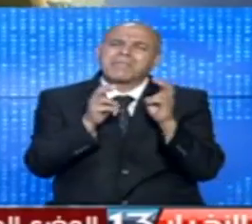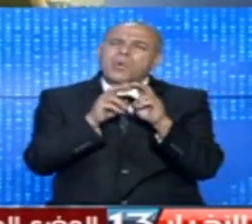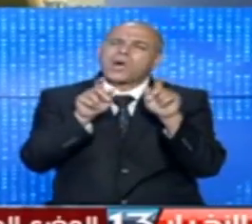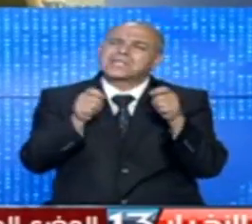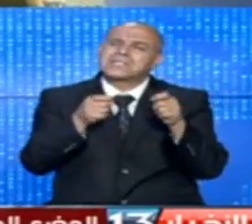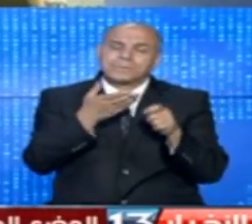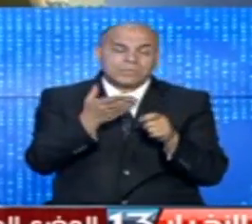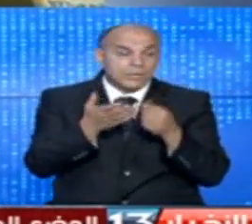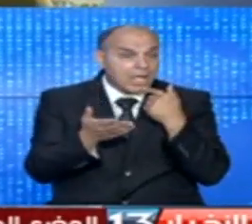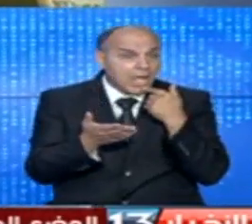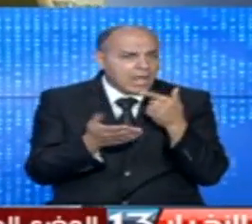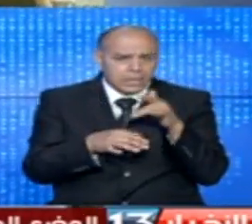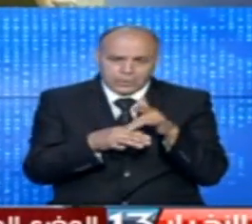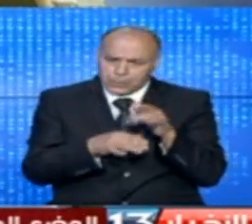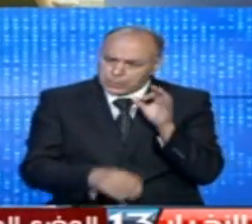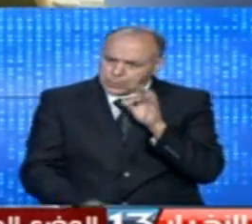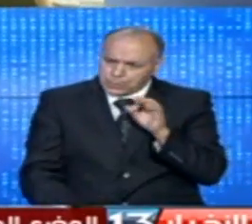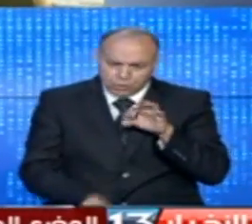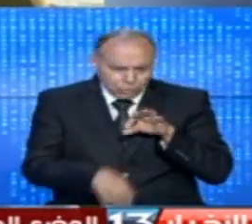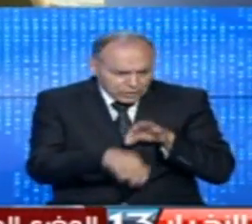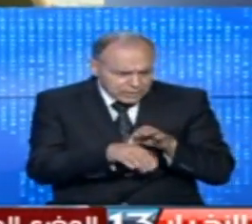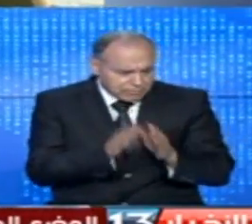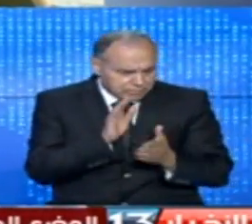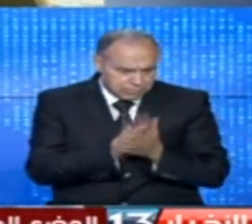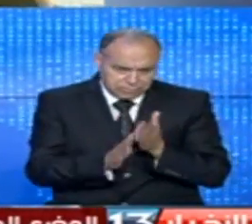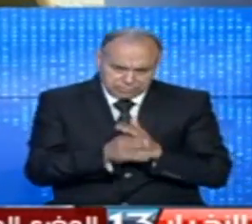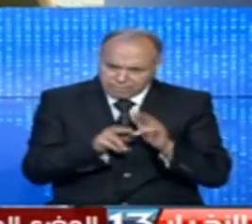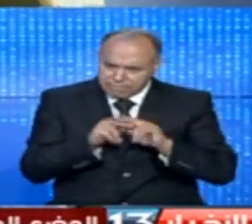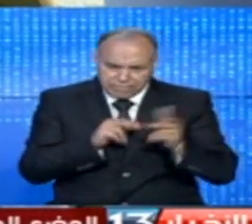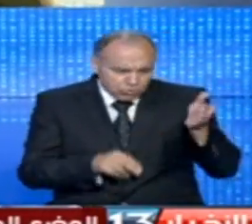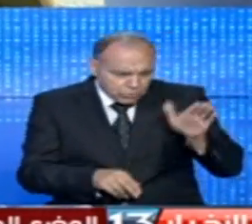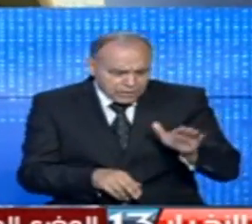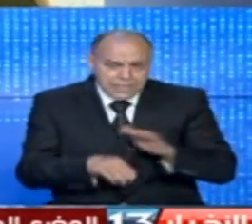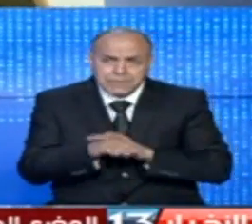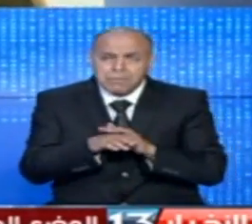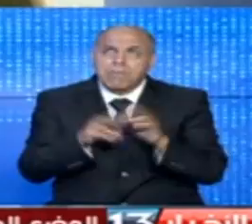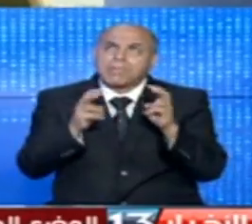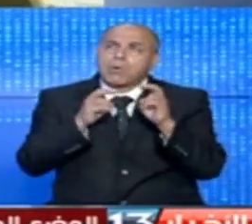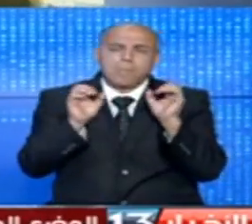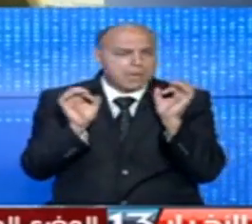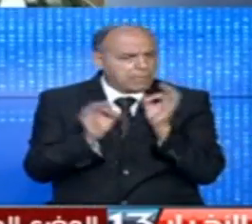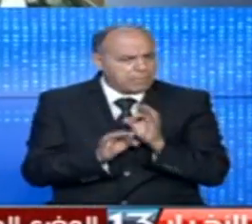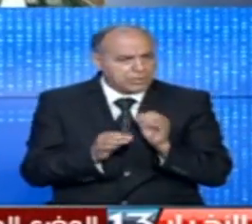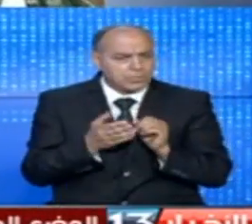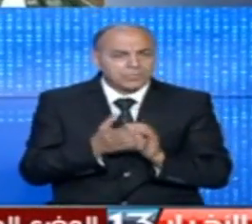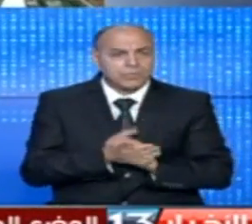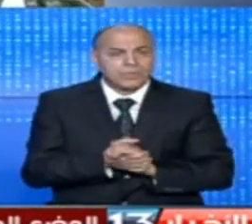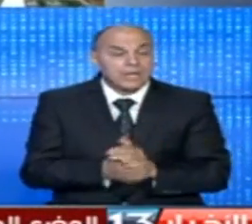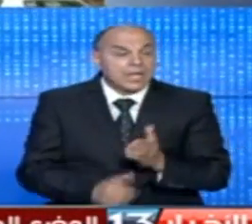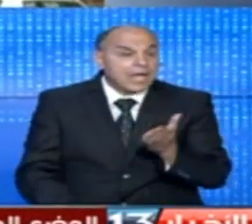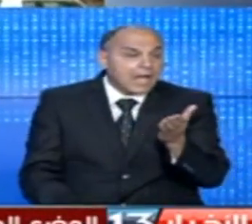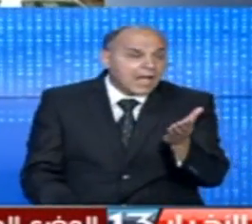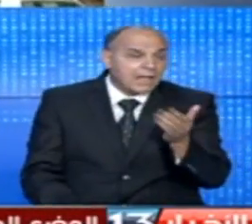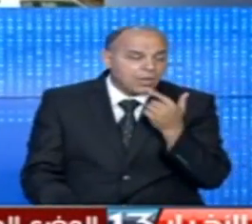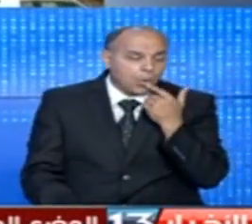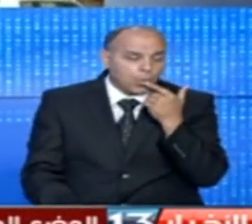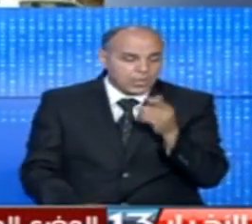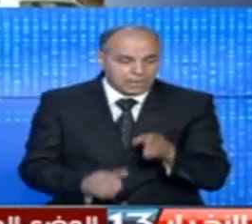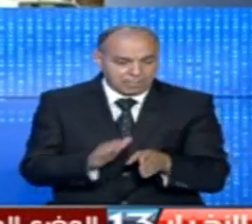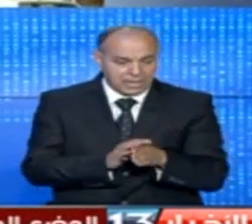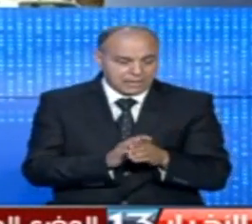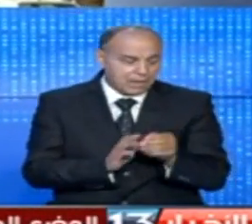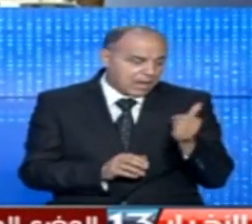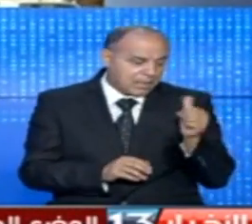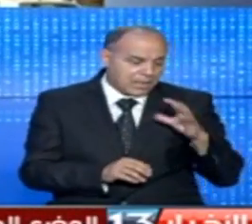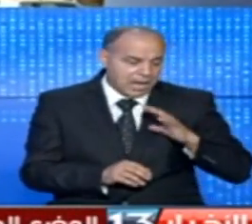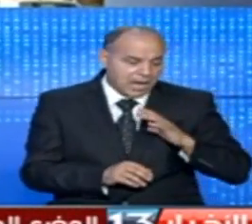الكهربائي، لم يتأثر أي مريض وليست هناك أي وفاة ناتجة على انقطاع التيار الكهربائي. هذا وقد تقرر بداية من يوم